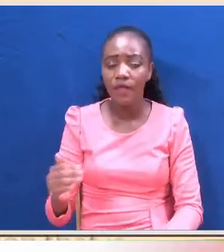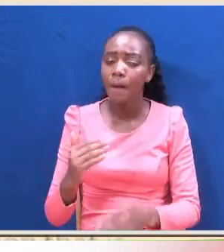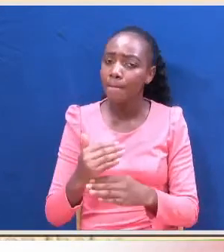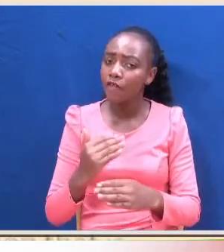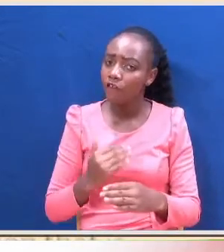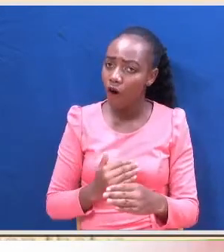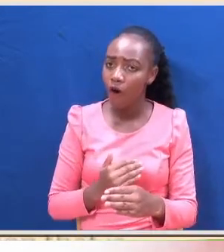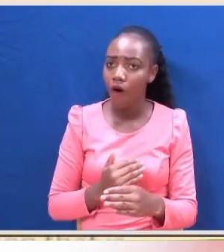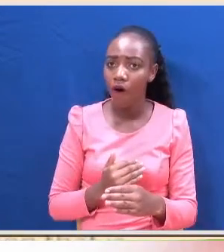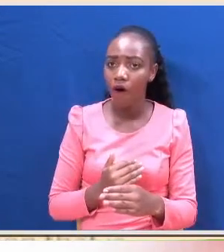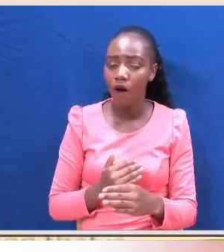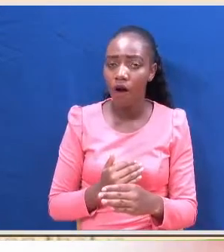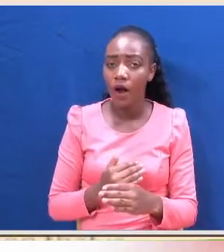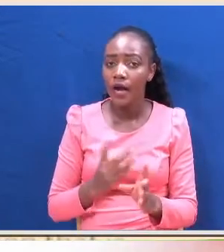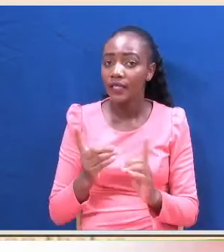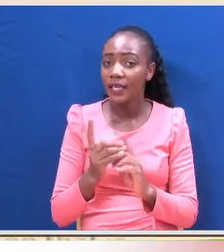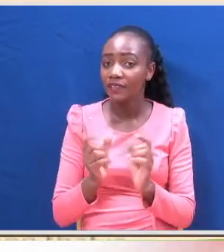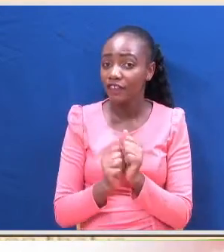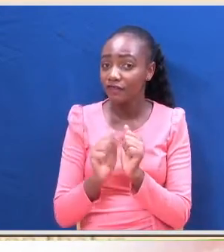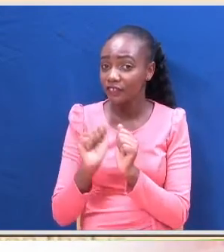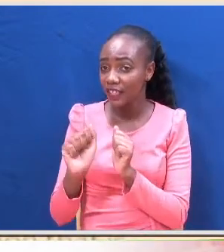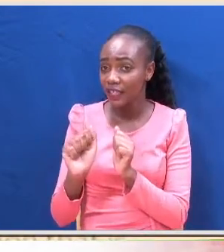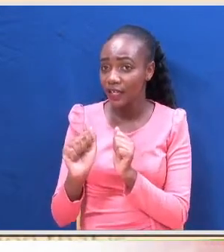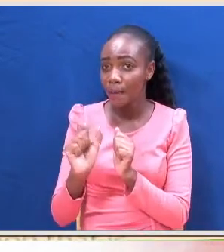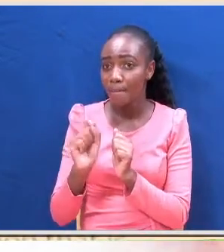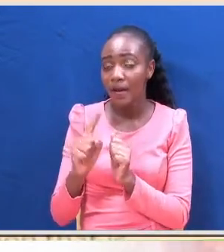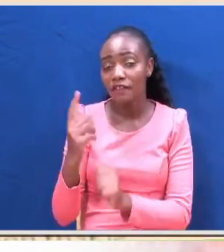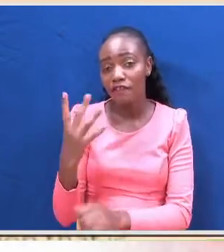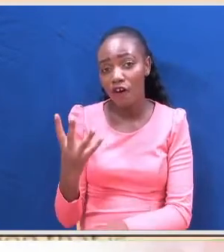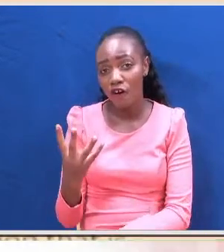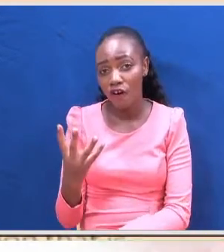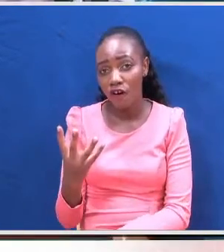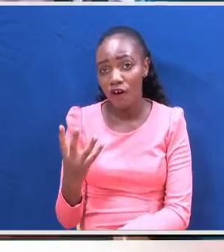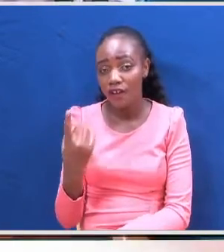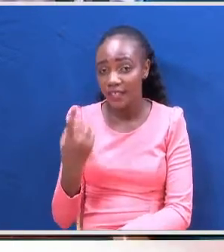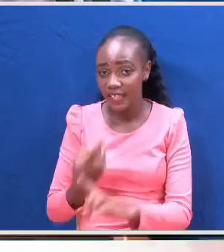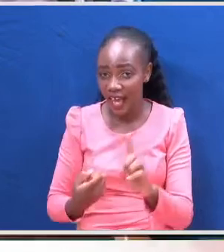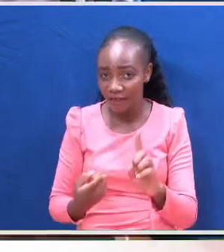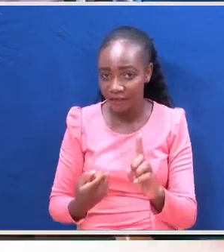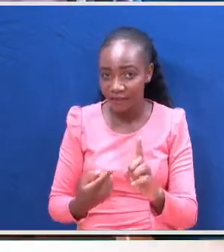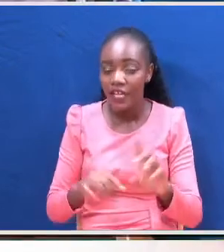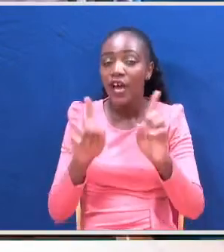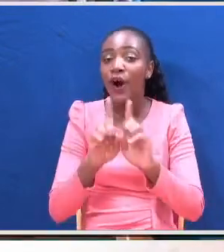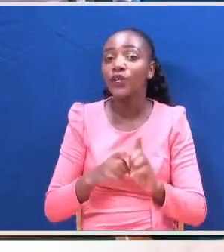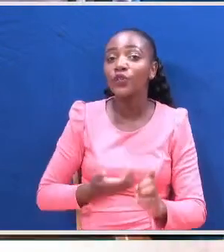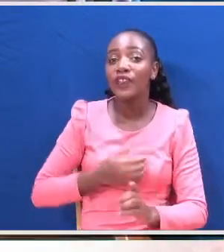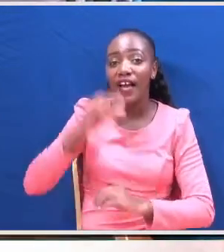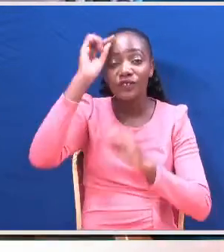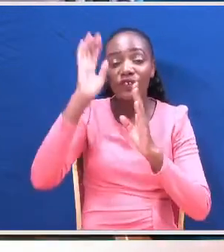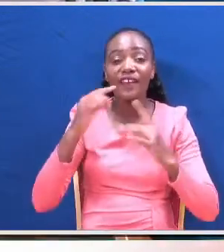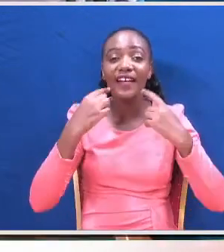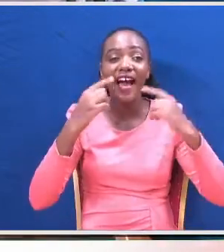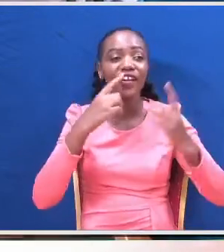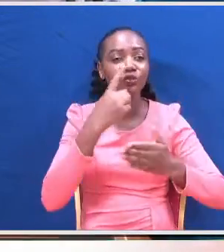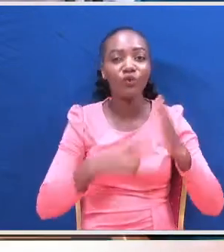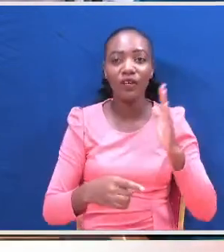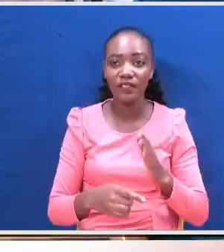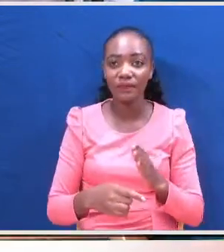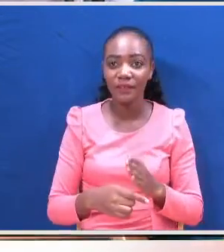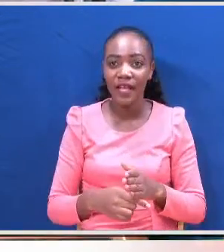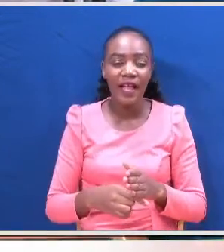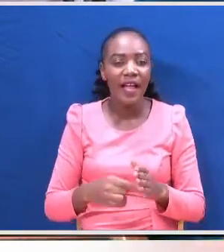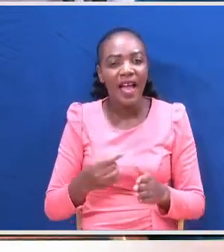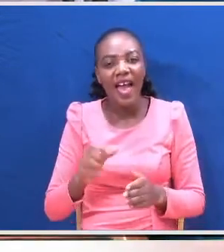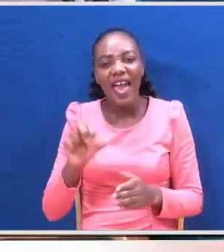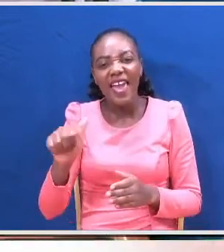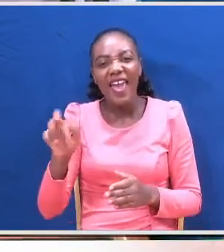before the 15th of April this year. Baraza hilo limetangaza kuwa kuna uhaba wa dawa